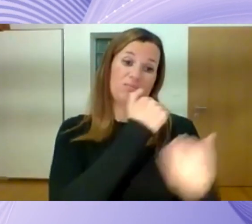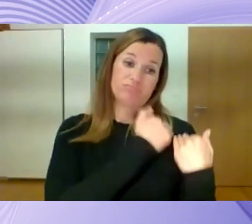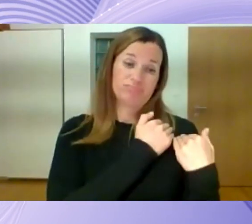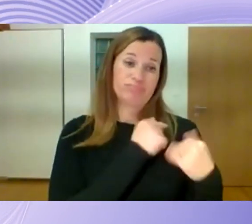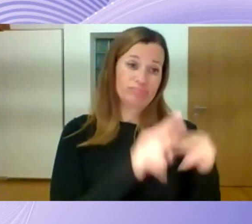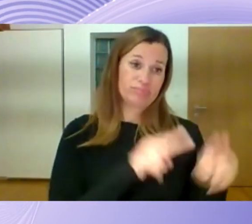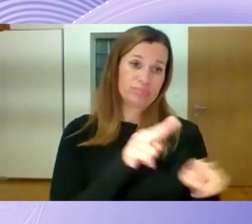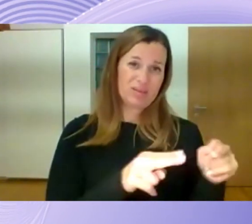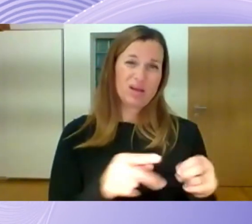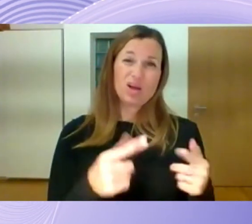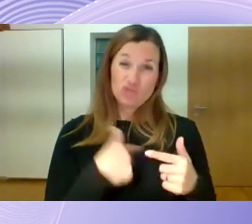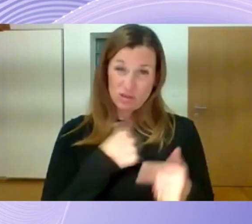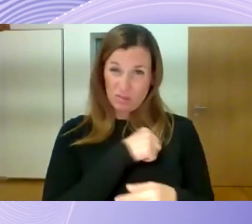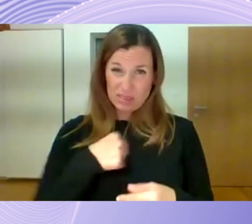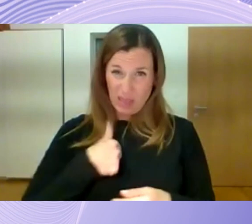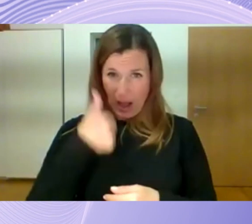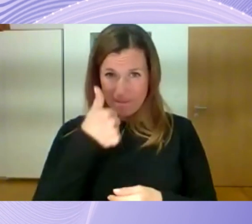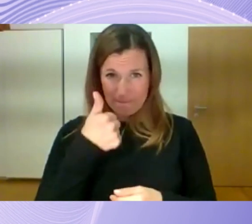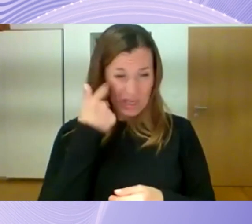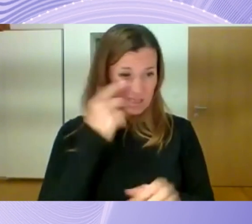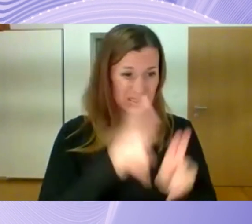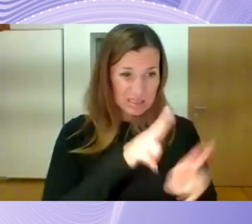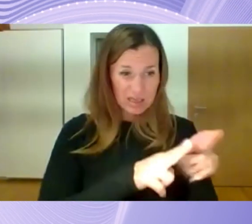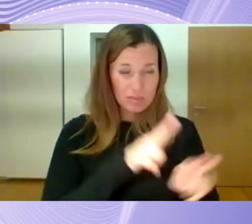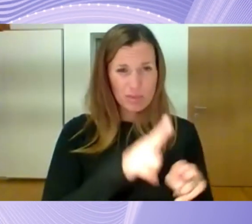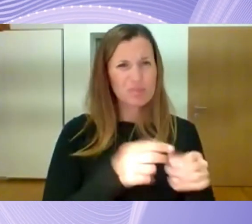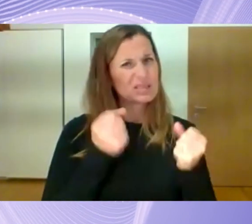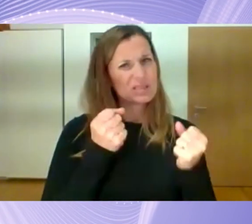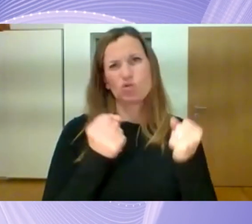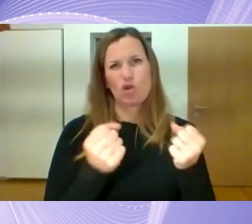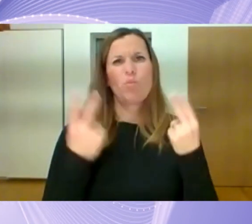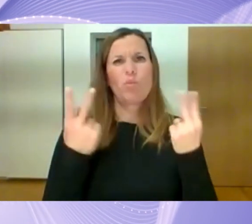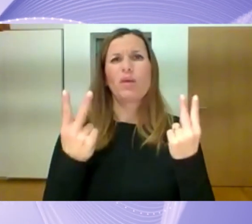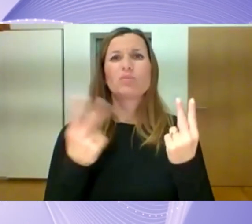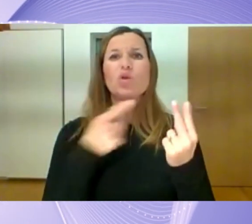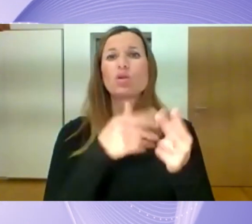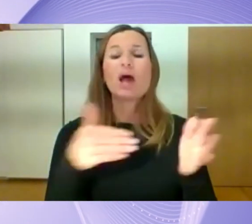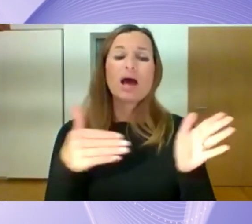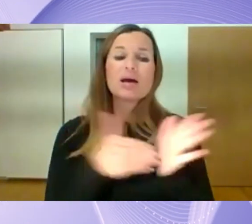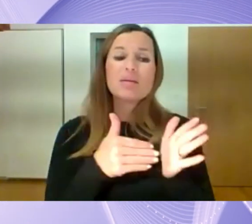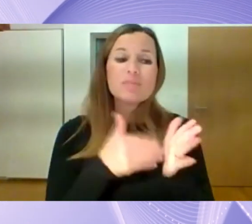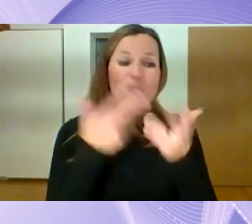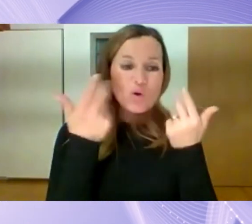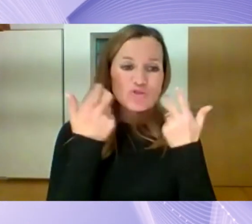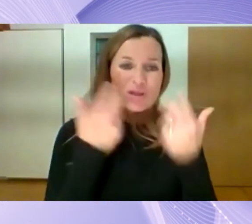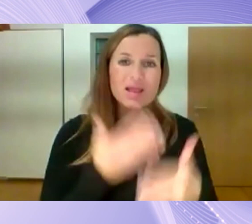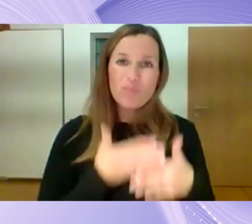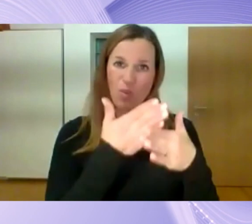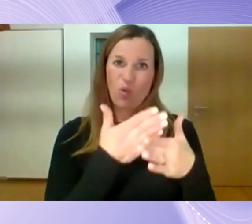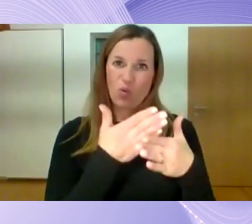tej vlogi, je zelo, zelo pomembno, da poiščete pomoč, če je le možno, pa delo